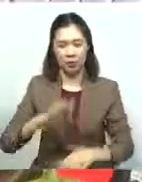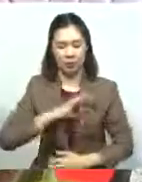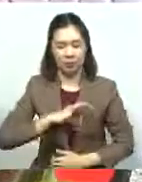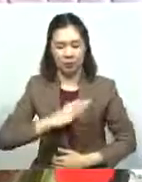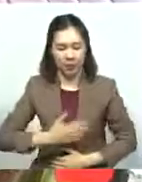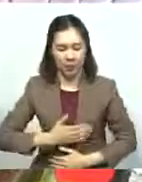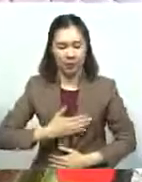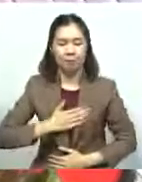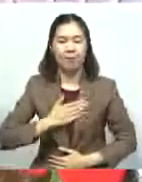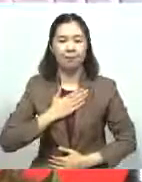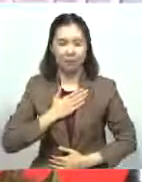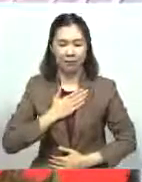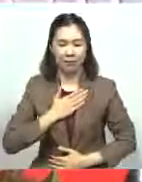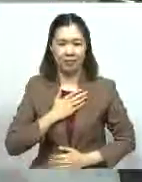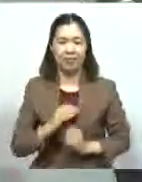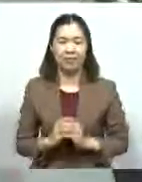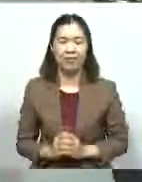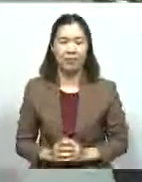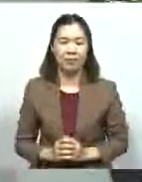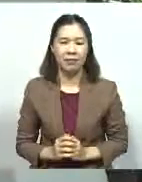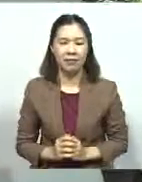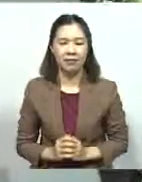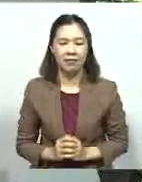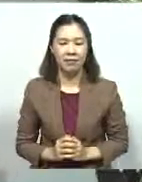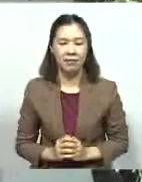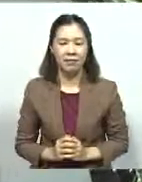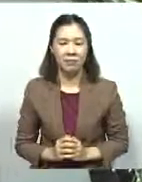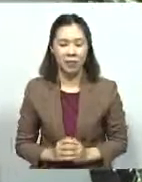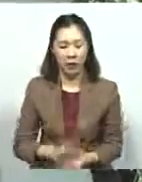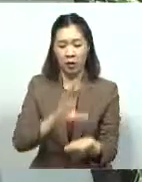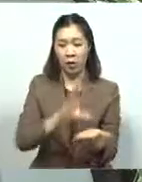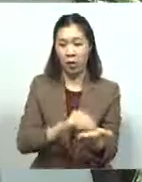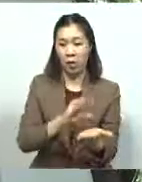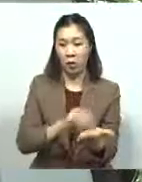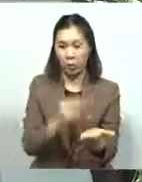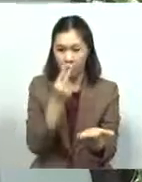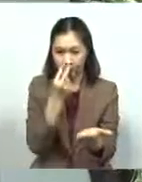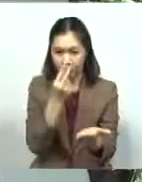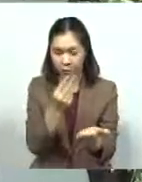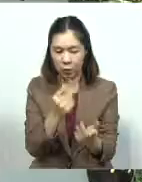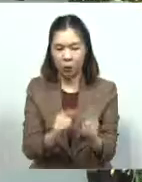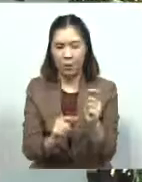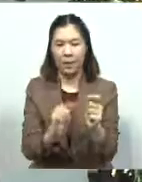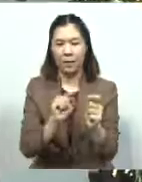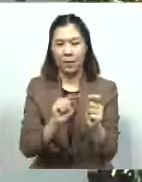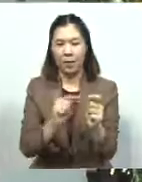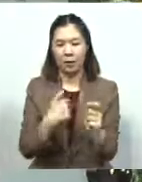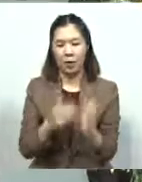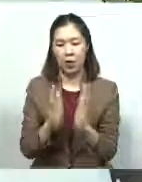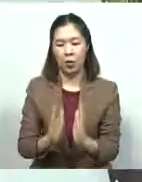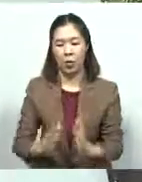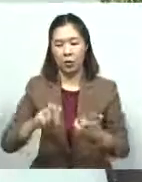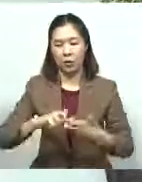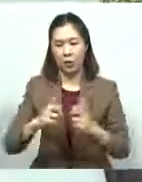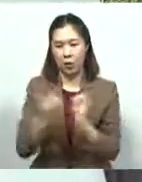าธิคุณแก่ผู้ประสบภัยอย่างหาที่สุดไม่ได้ครับ ถ้าย้อนมาดูข้อมูลนิดนึงนะคะสำหรับอำเภอเฉลิมพระเกียรติเนี่ยมีราษฎรประสบภัยจ